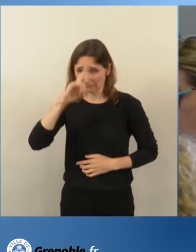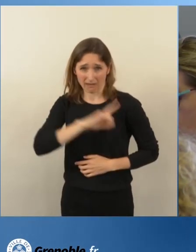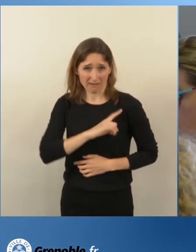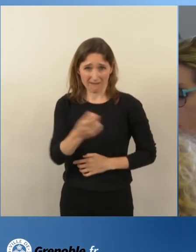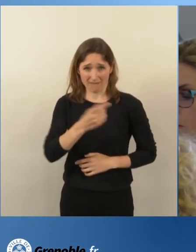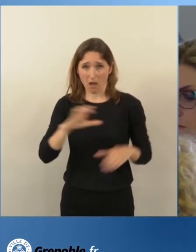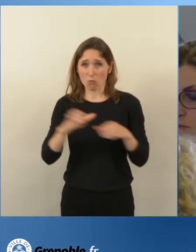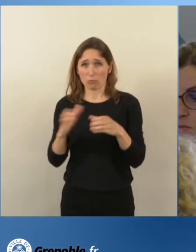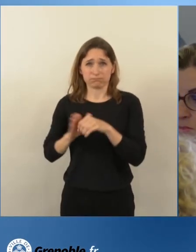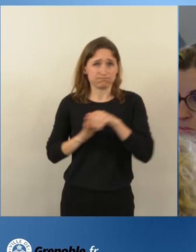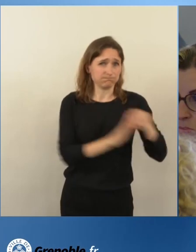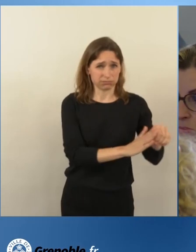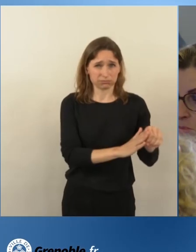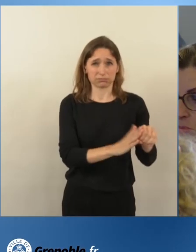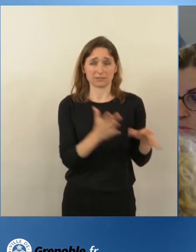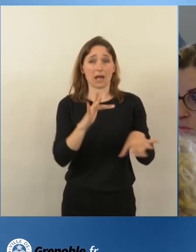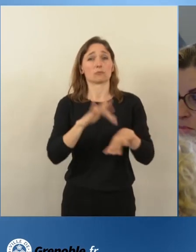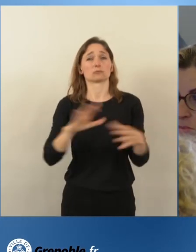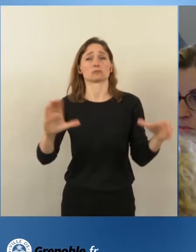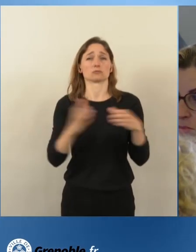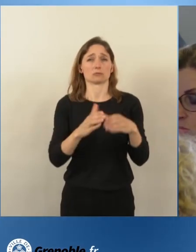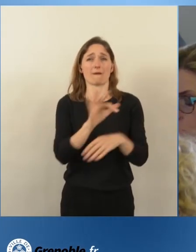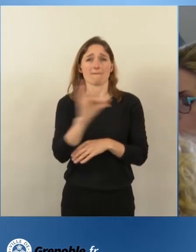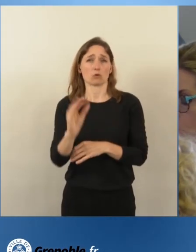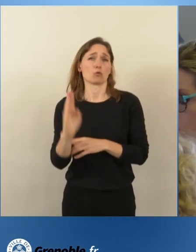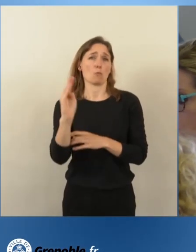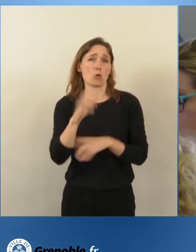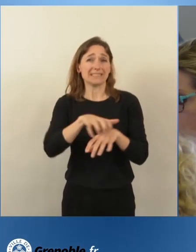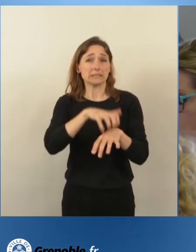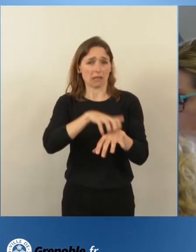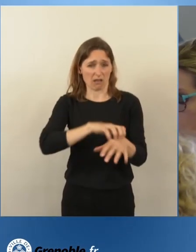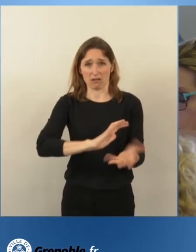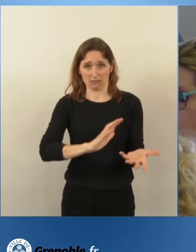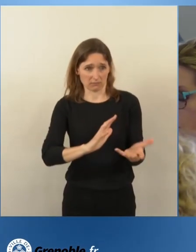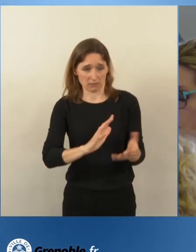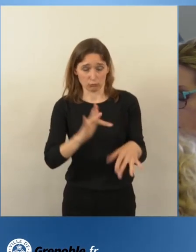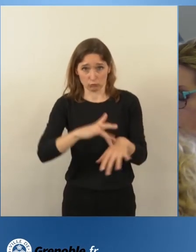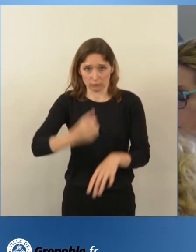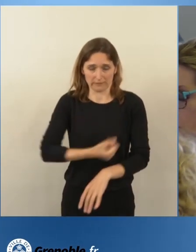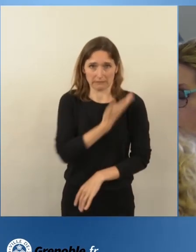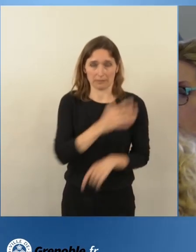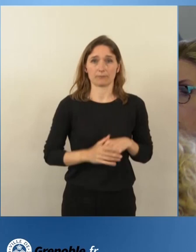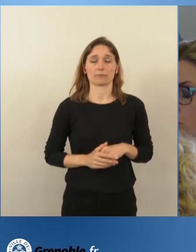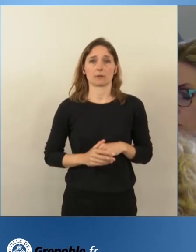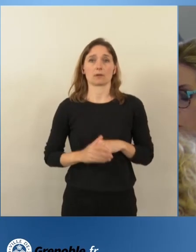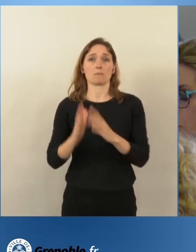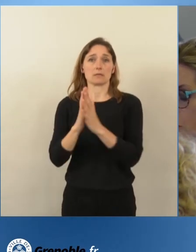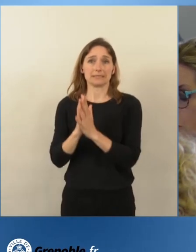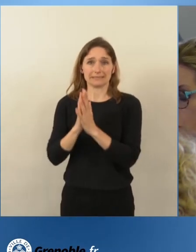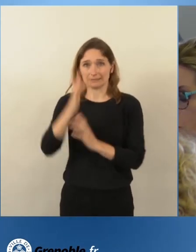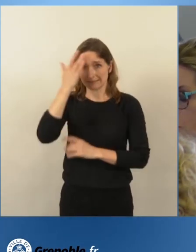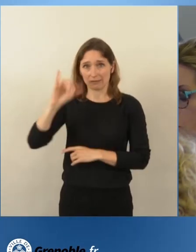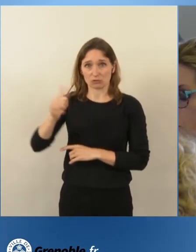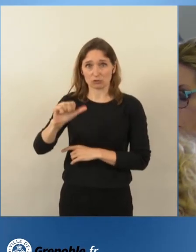victime France Bleu Isère l'église Saint-Jacques le centre culturel scientifique et technique le conseil